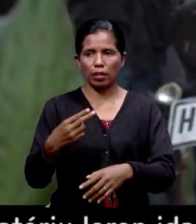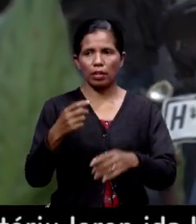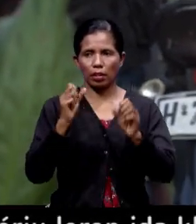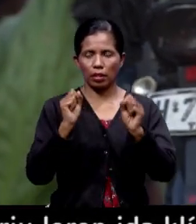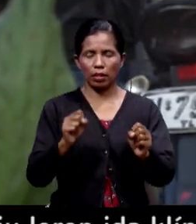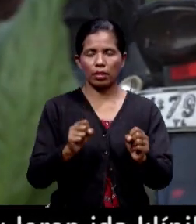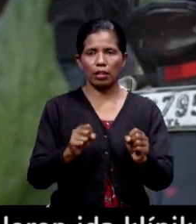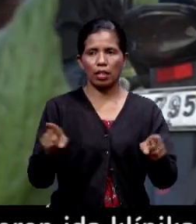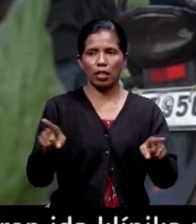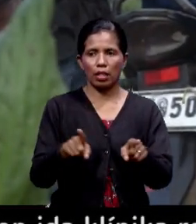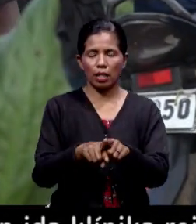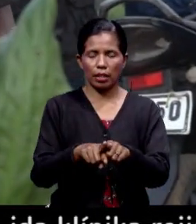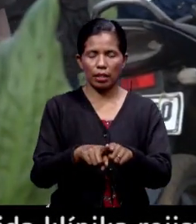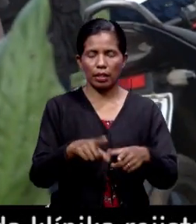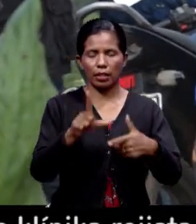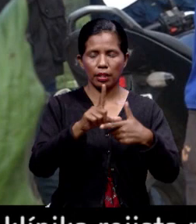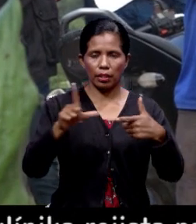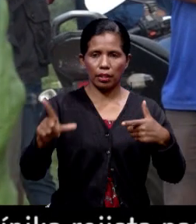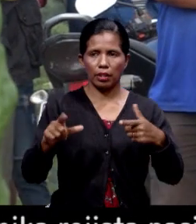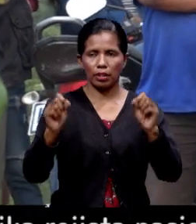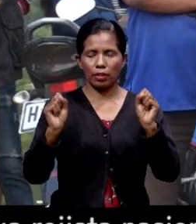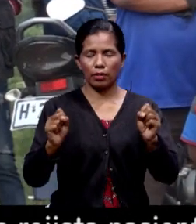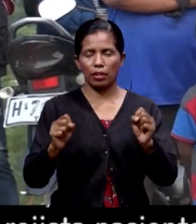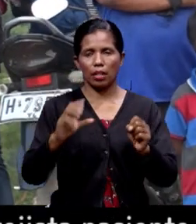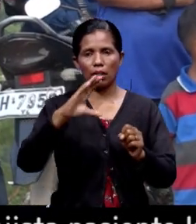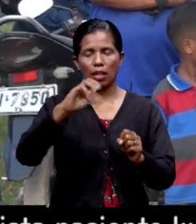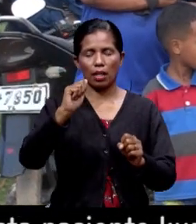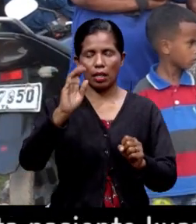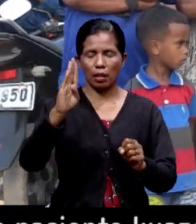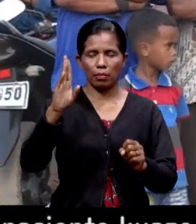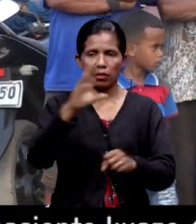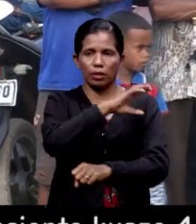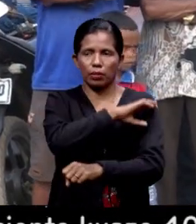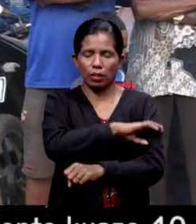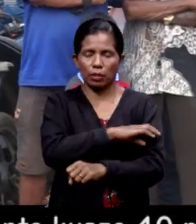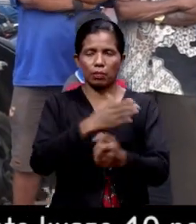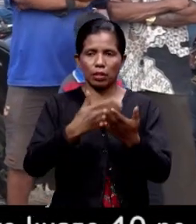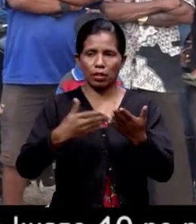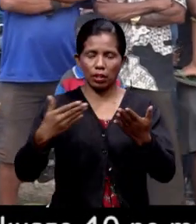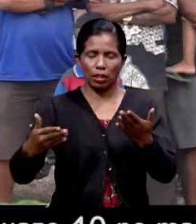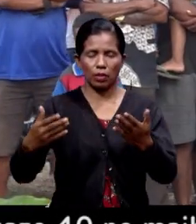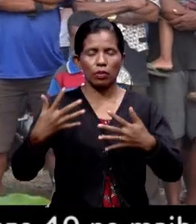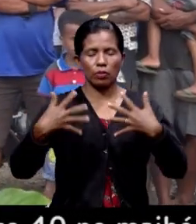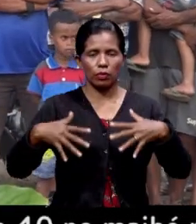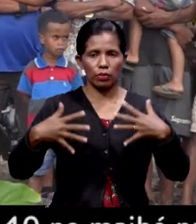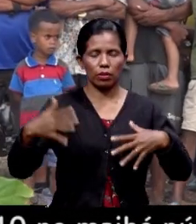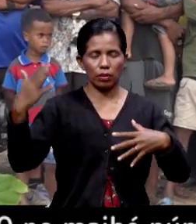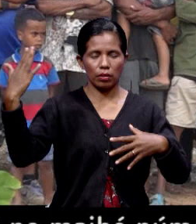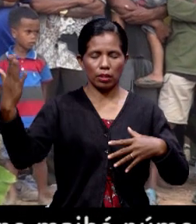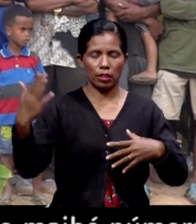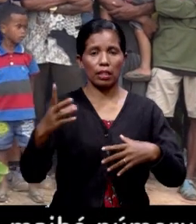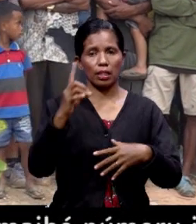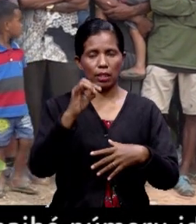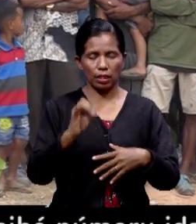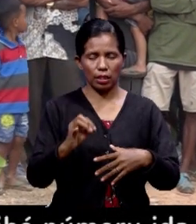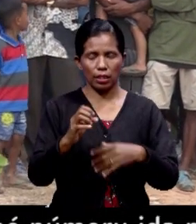rekrutamentu hanesan segunda linya ho divisa kabu. Halo siguransa ba material da guerra iha payol iha tinang riwida tusian